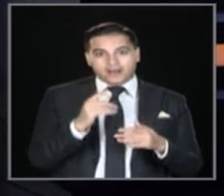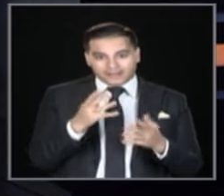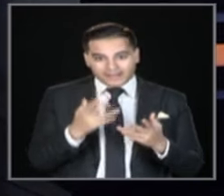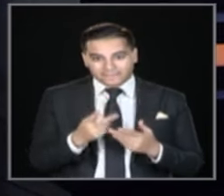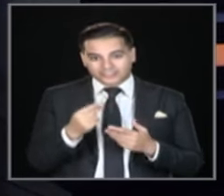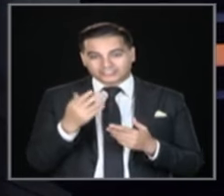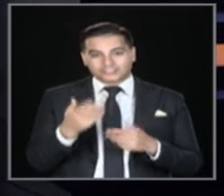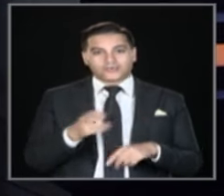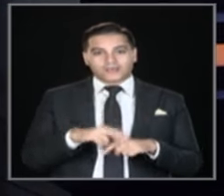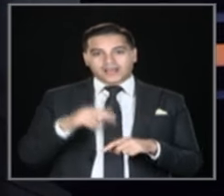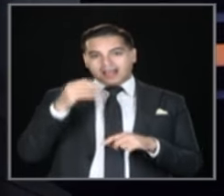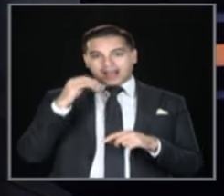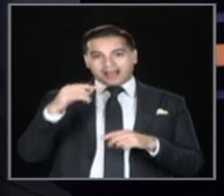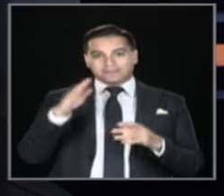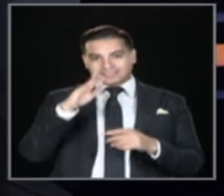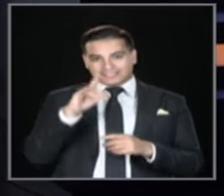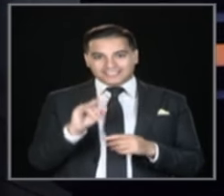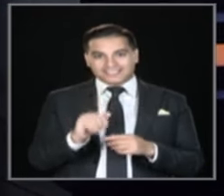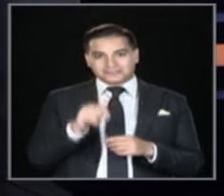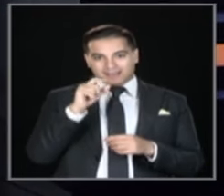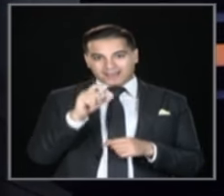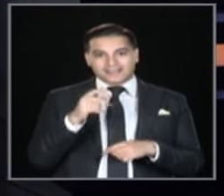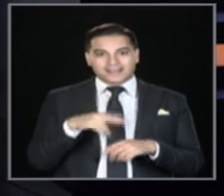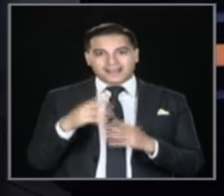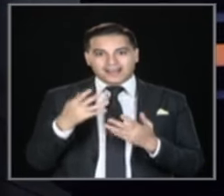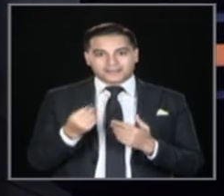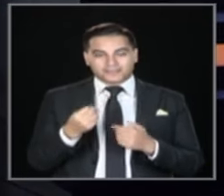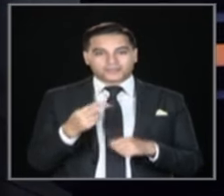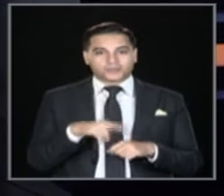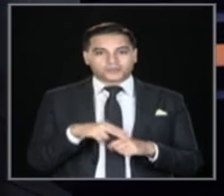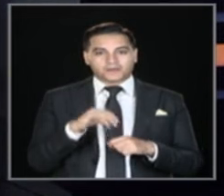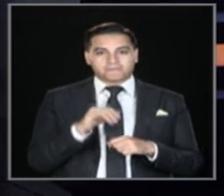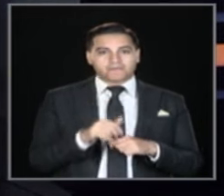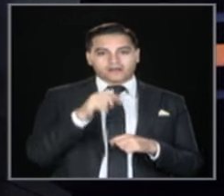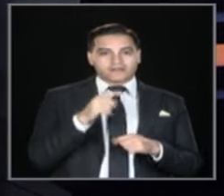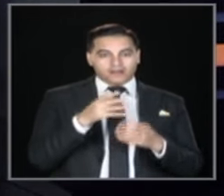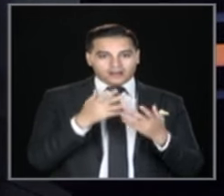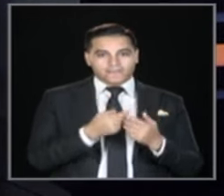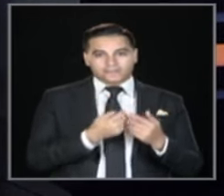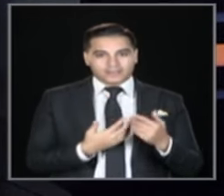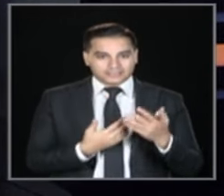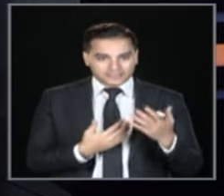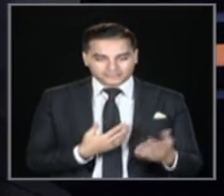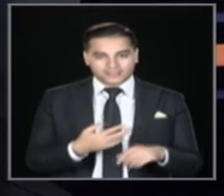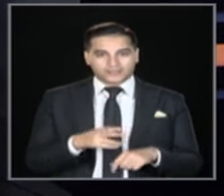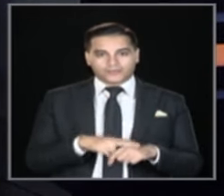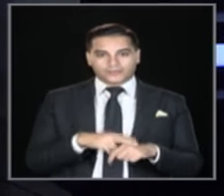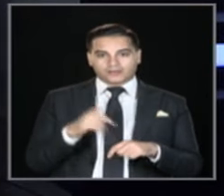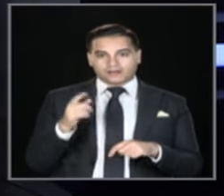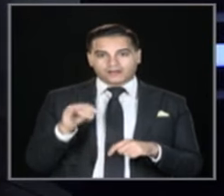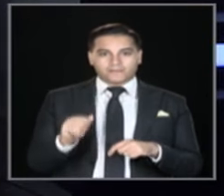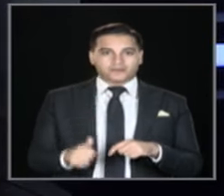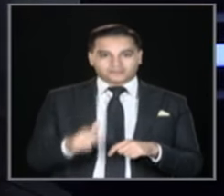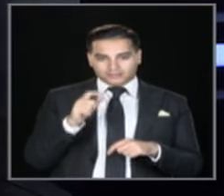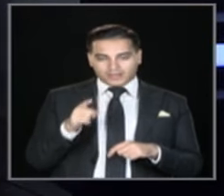20 احمد سليمان 40 ميار حماده ناقص خ رمضان